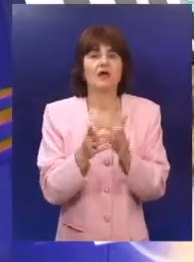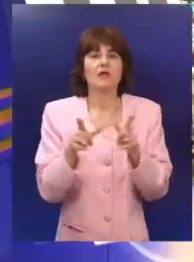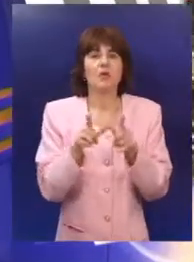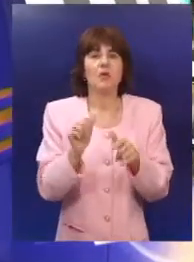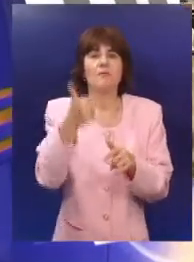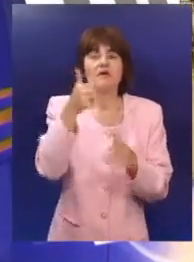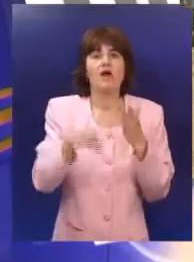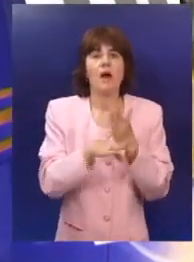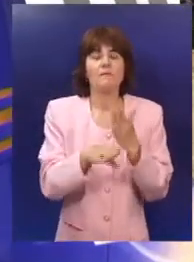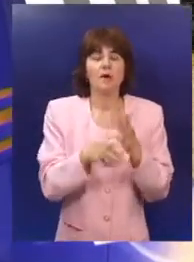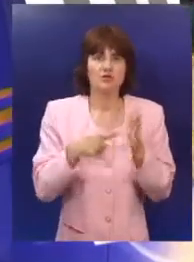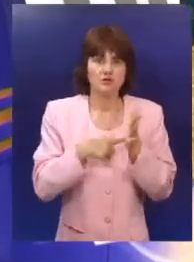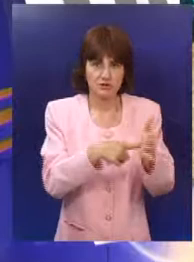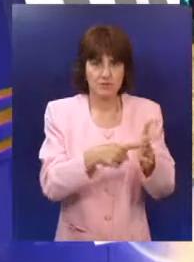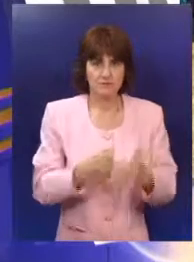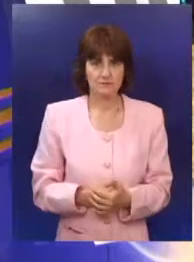takmičenje u pružanju prve pomoći.